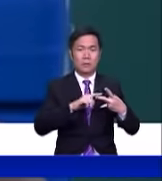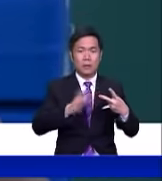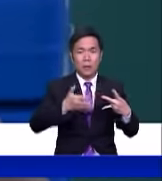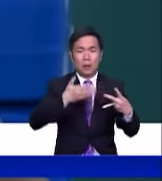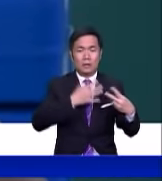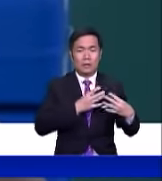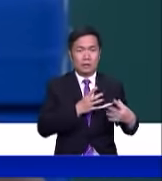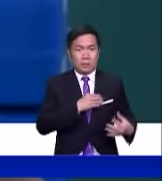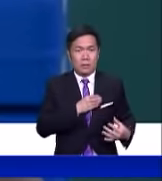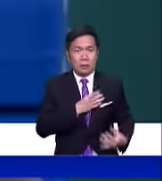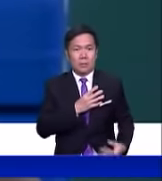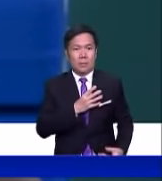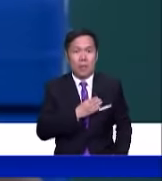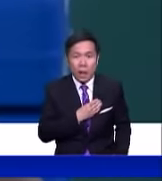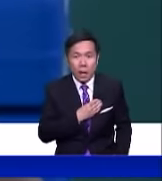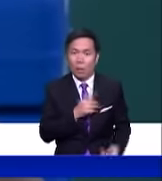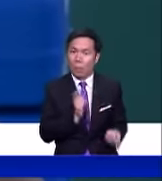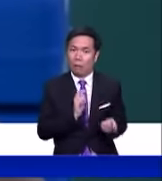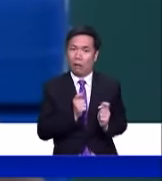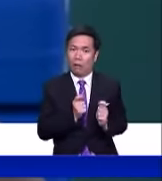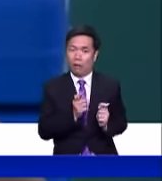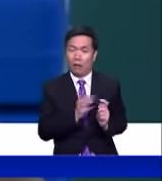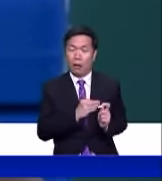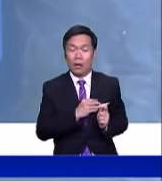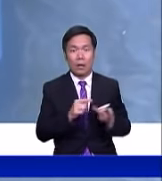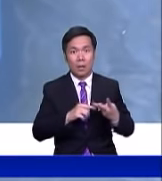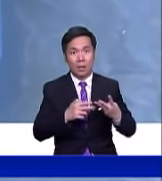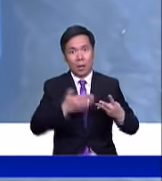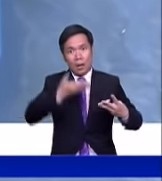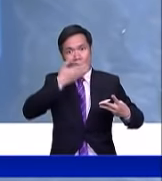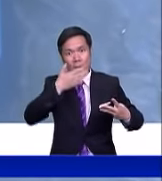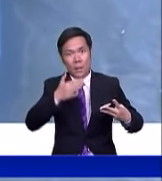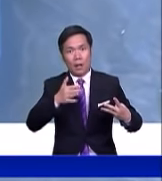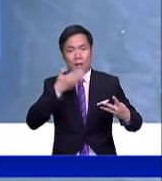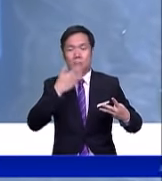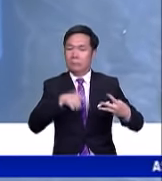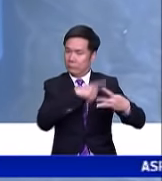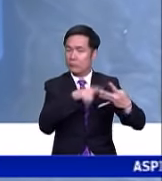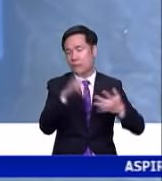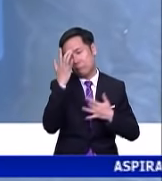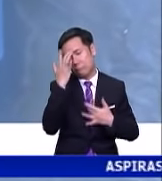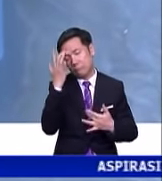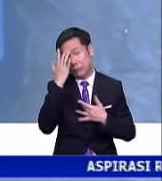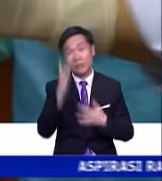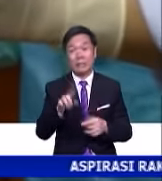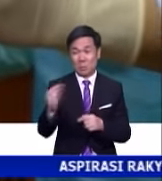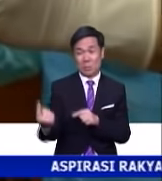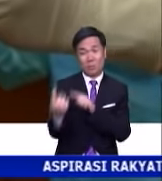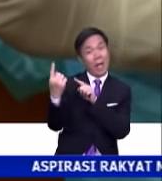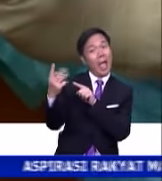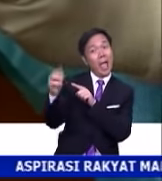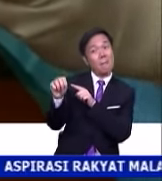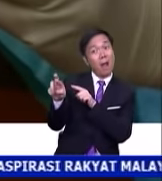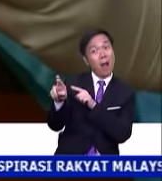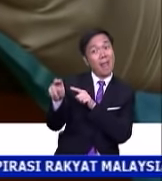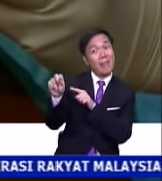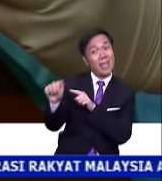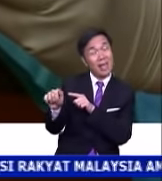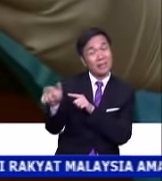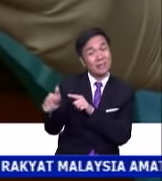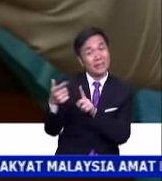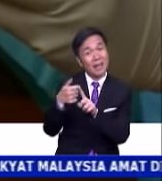kadar degupan jantung serta kesukaran bernafas. Ketika ini hanya satu jenis vaksin mRNA